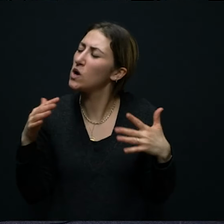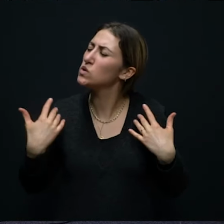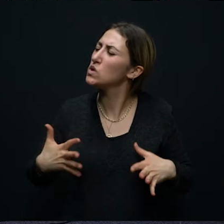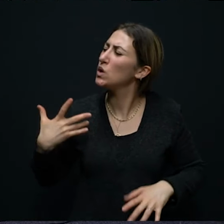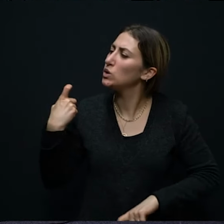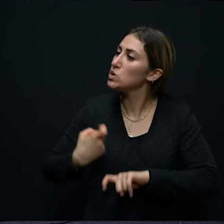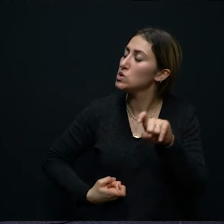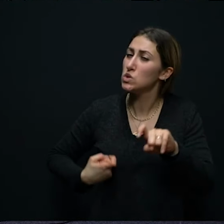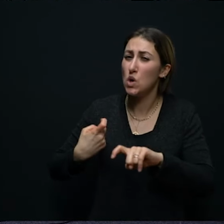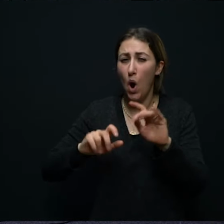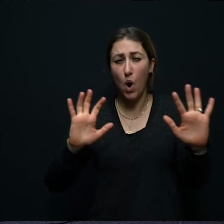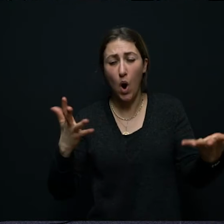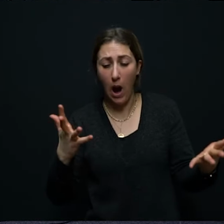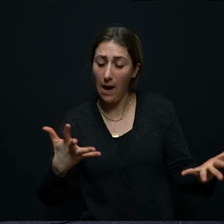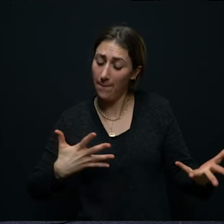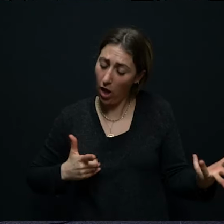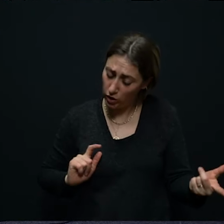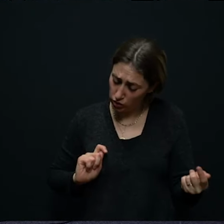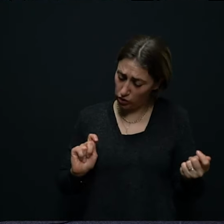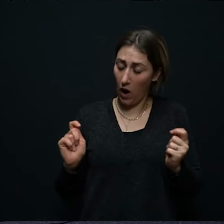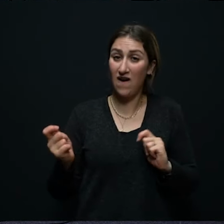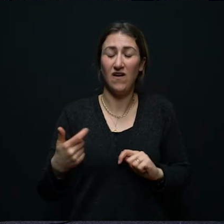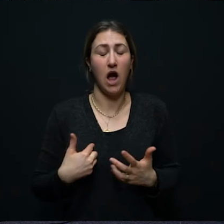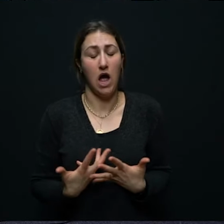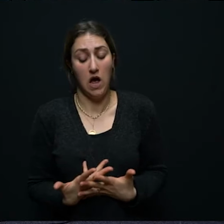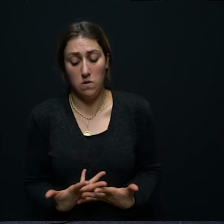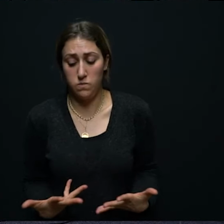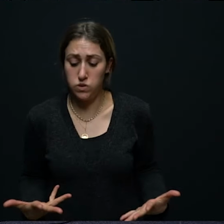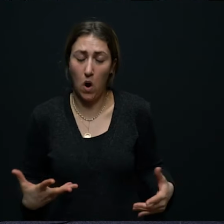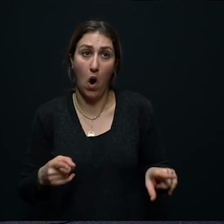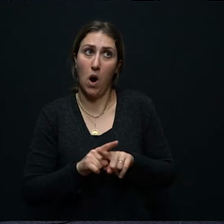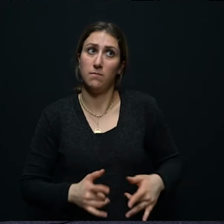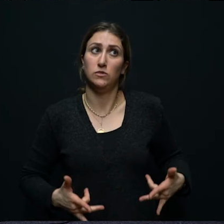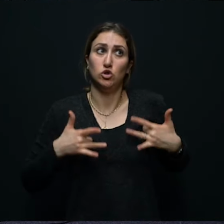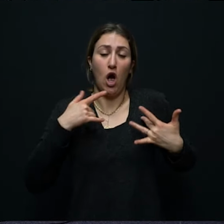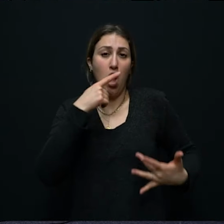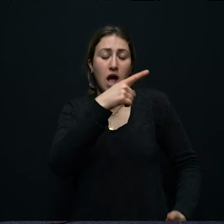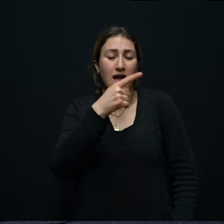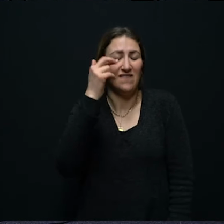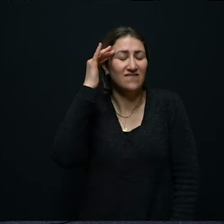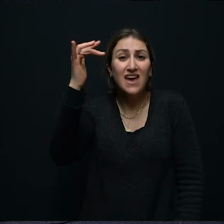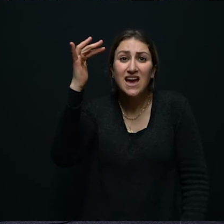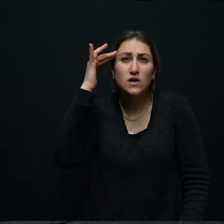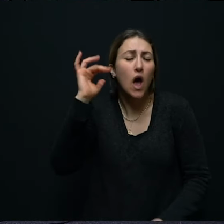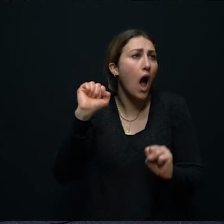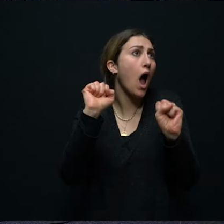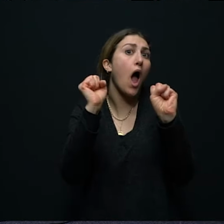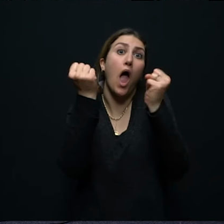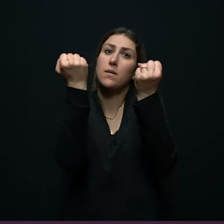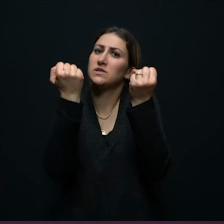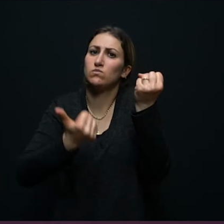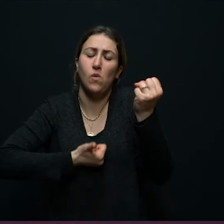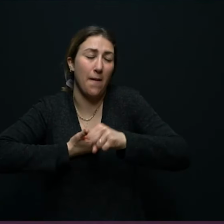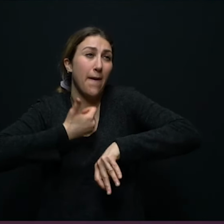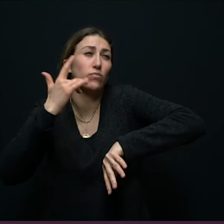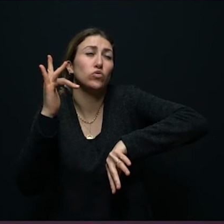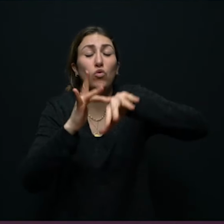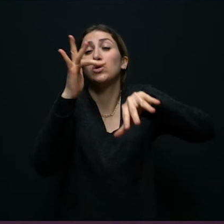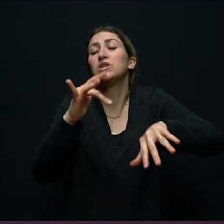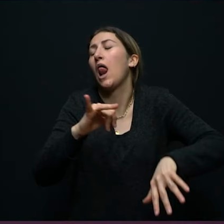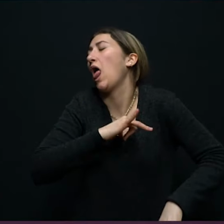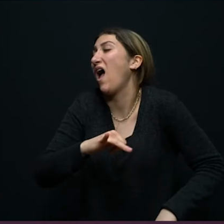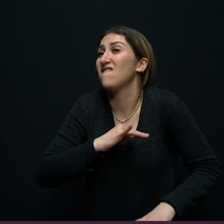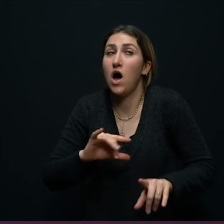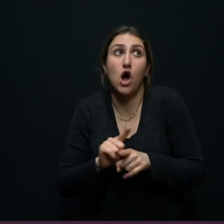sa 2 une fiction non là ça te tue c'est quelque chose qui est